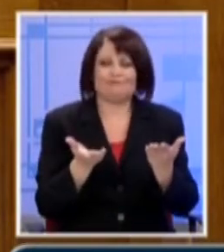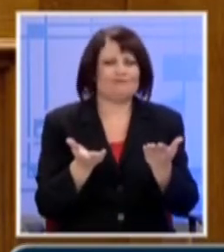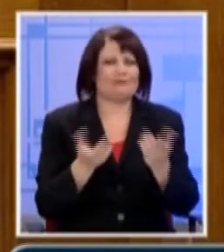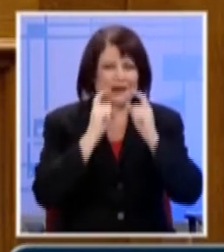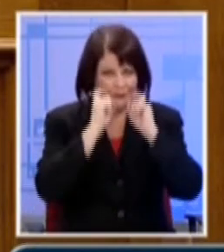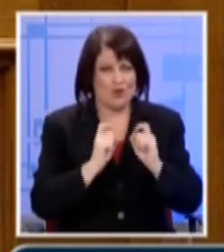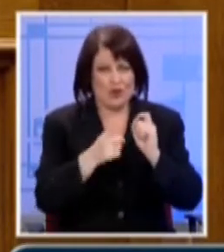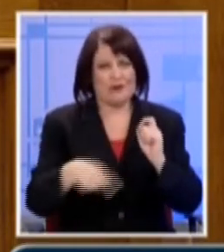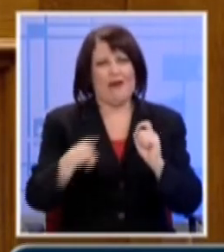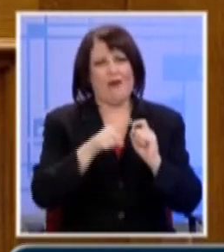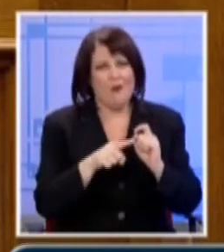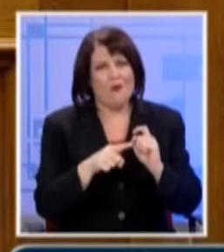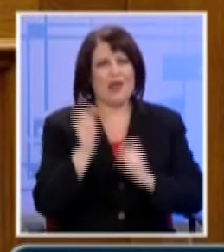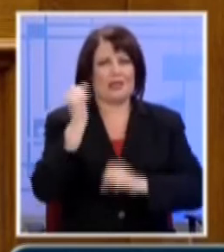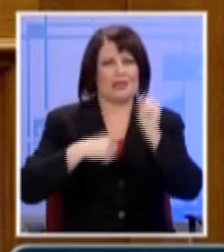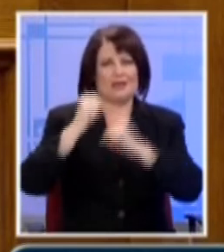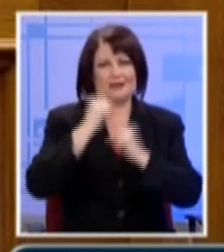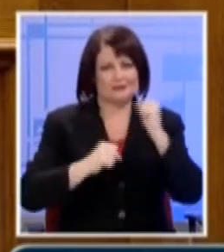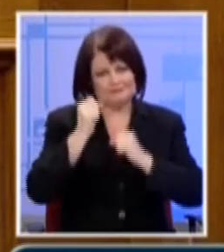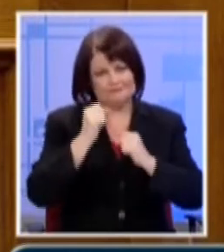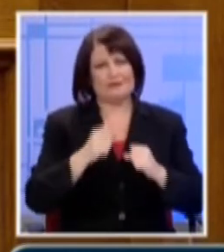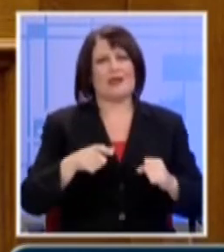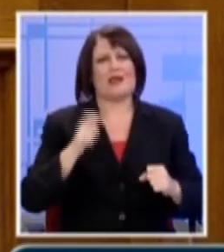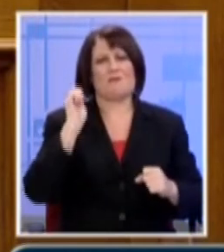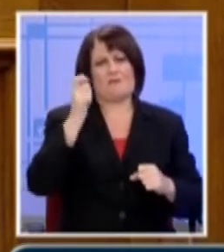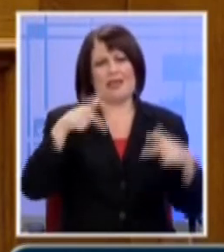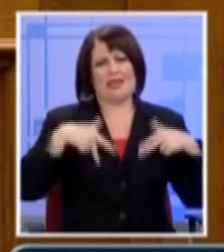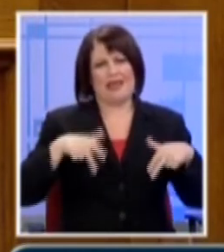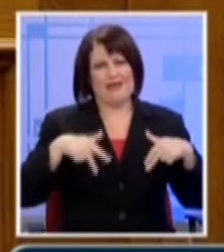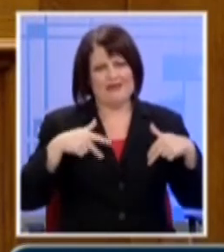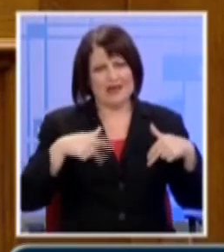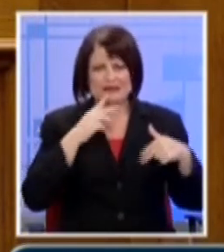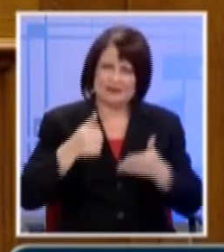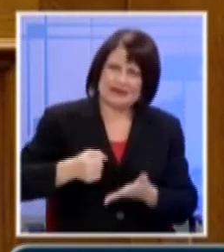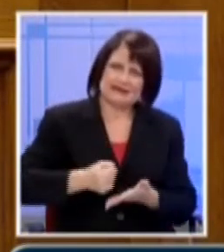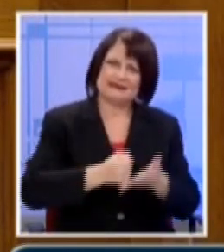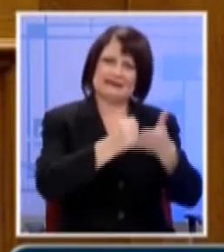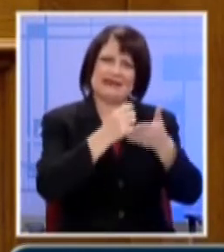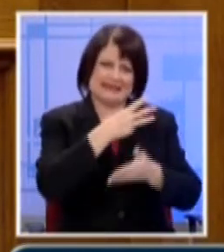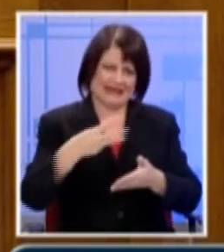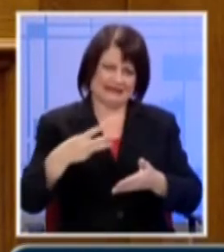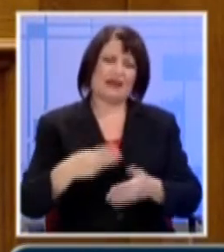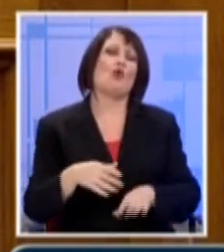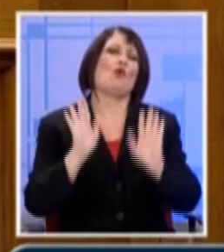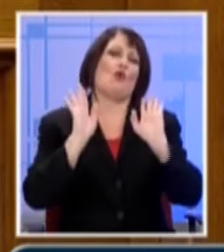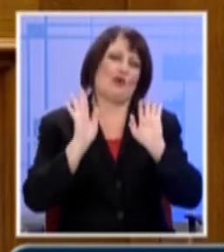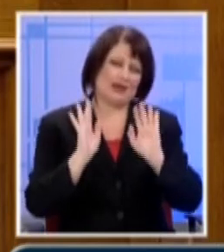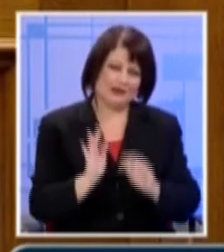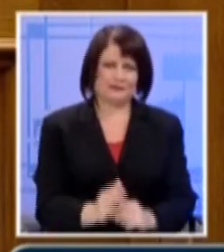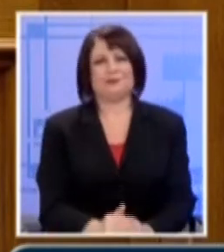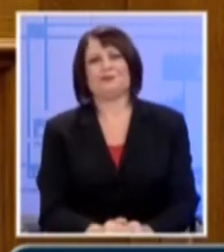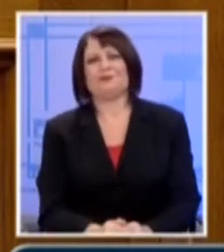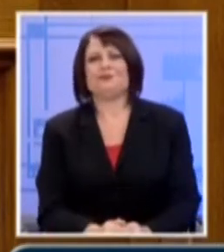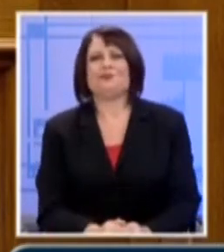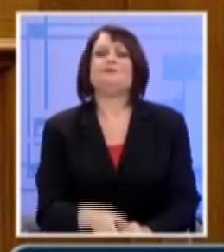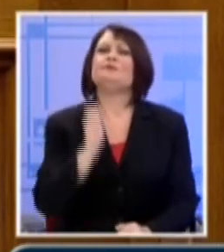αναγκάσουν όλους όσοι διαφωνούν με την κυβερνητική πολιτική να στοιχηθούν πίσω από τις γραμμές τους. Οι